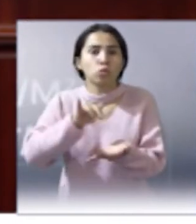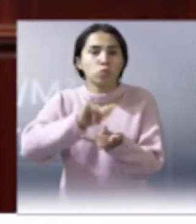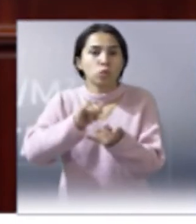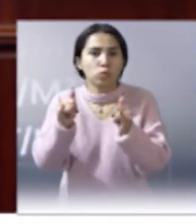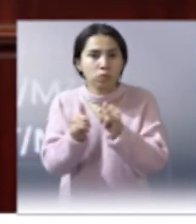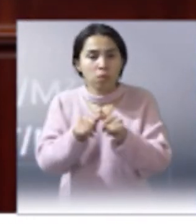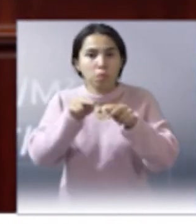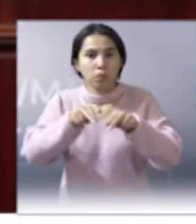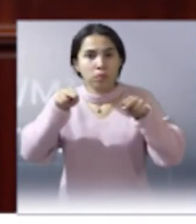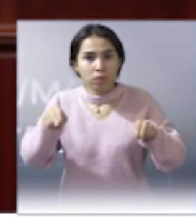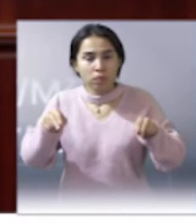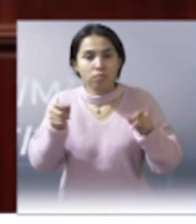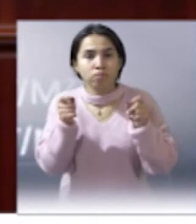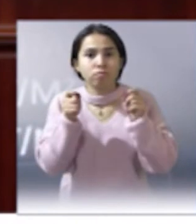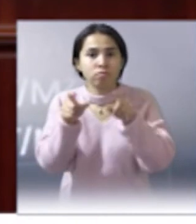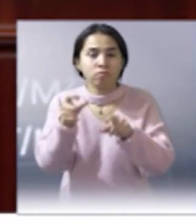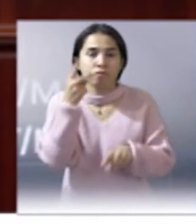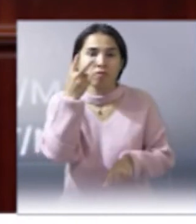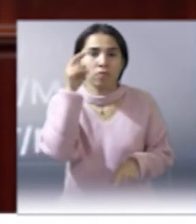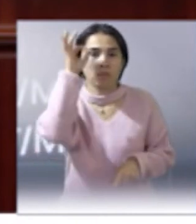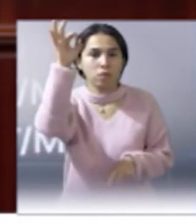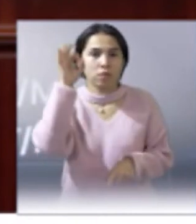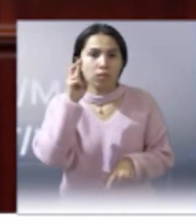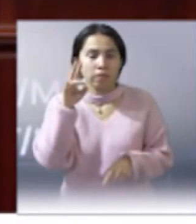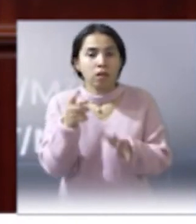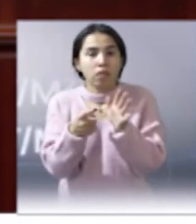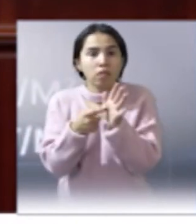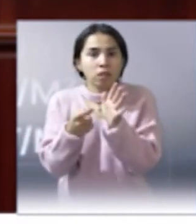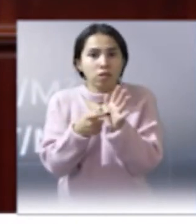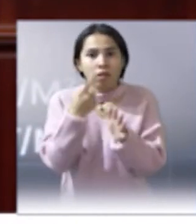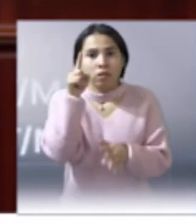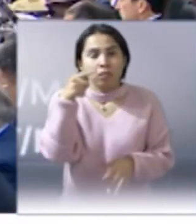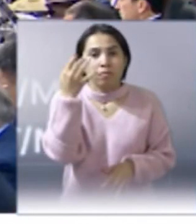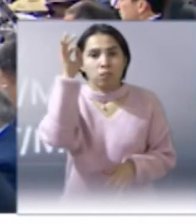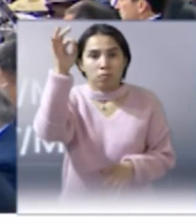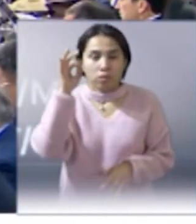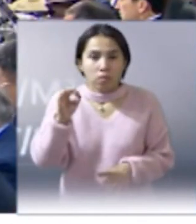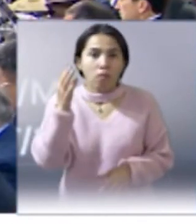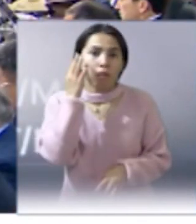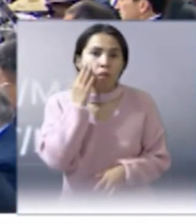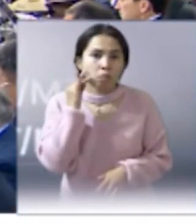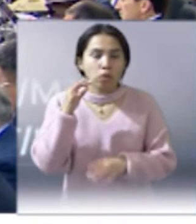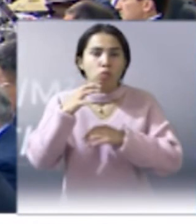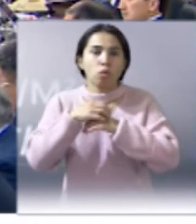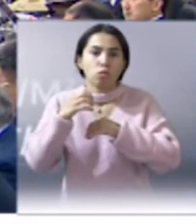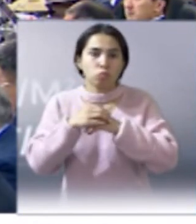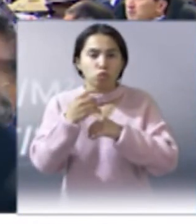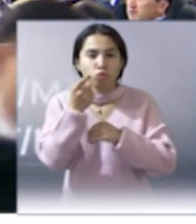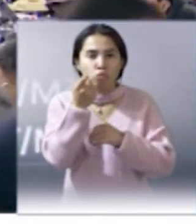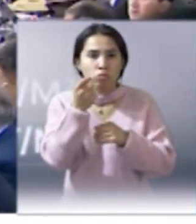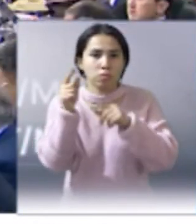рассмотрим результаты реализации данного пилотного проекта. Теперь необходимо до конца 2020 года